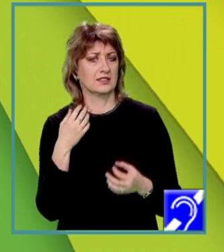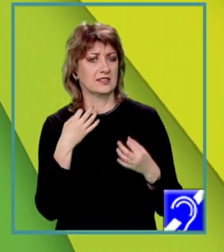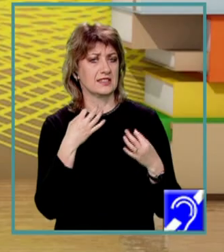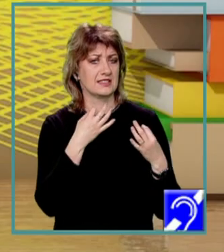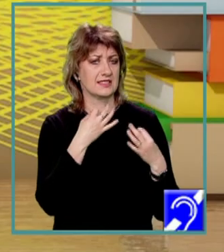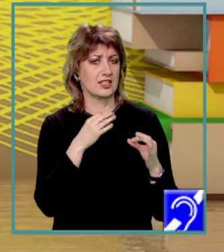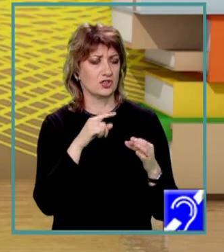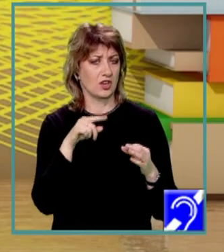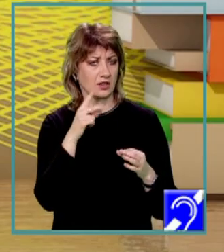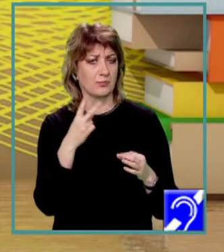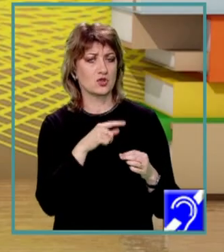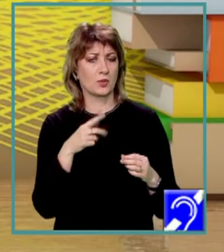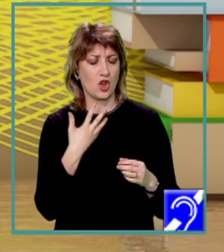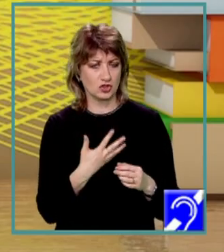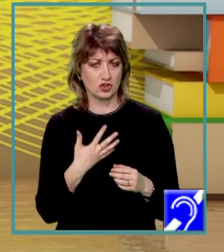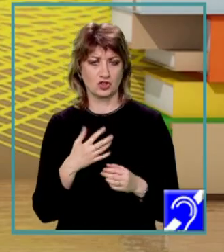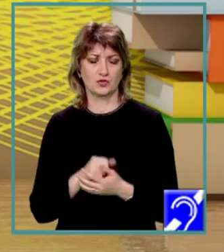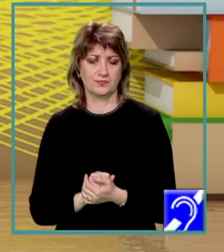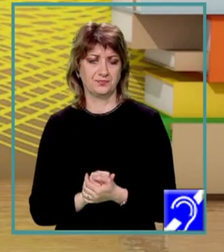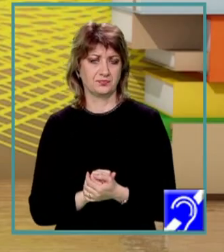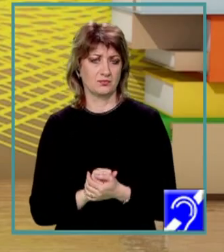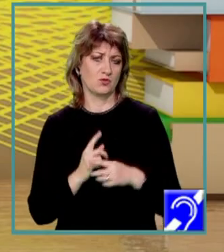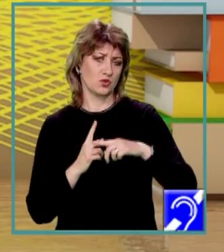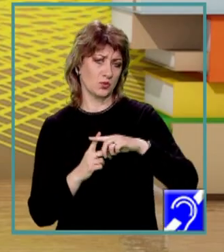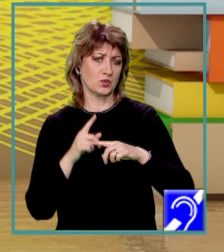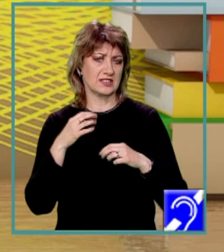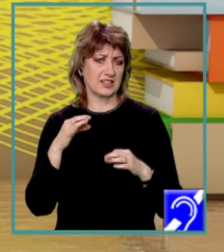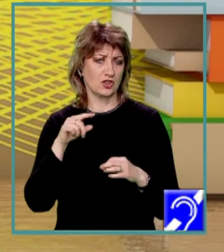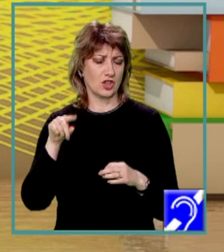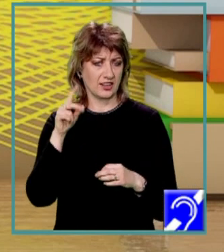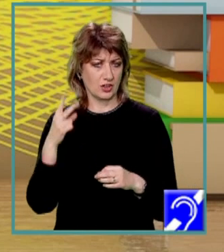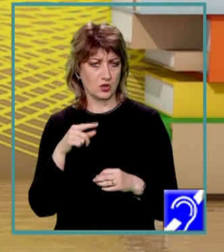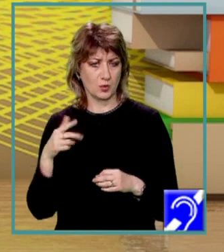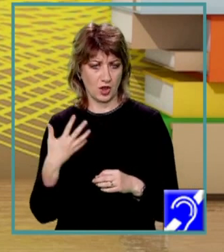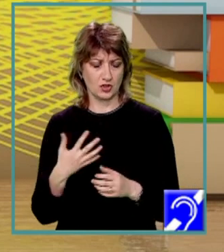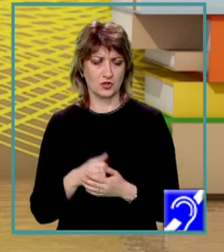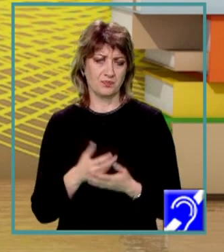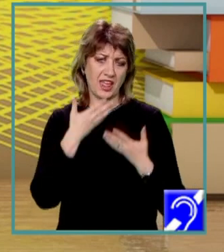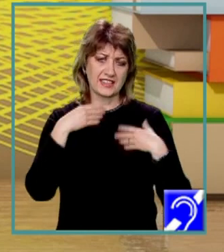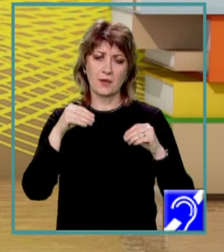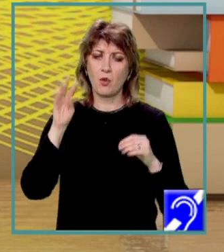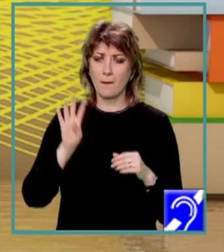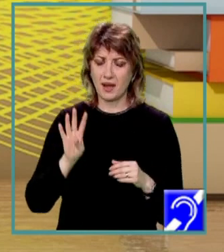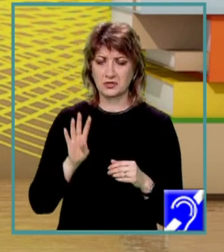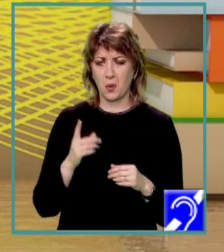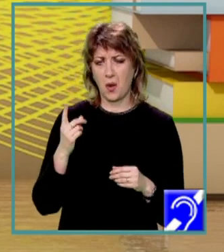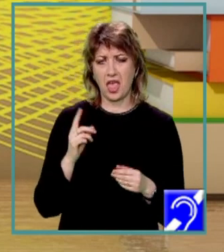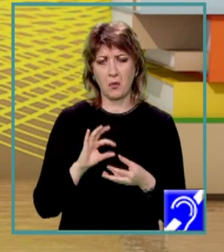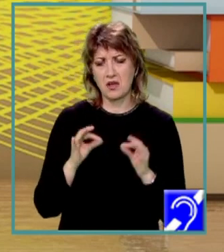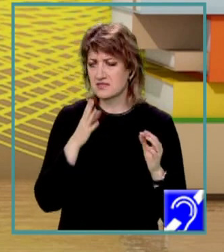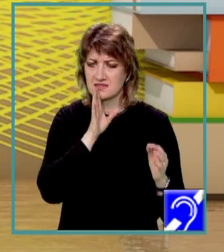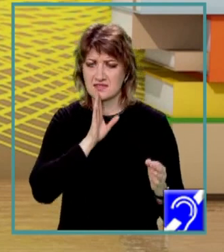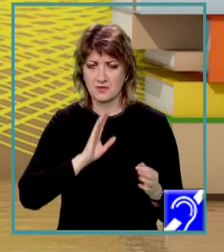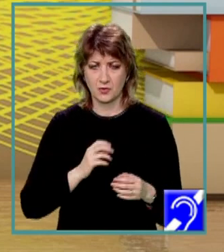5 și exemplul numărul 4 o ecuație care pare banală x pătrat egal